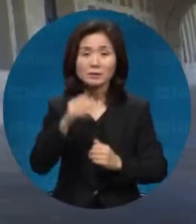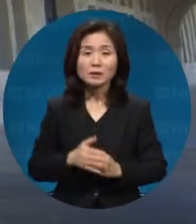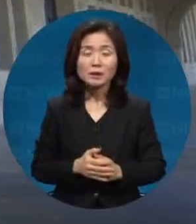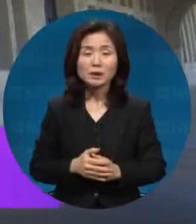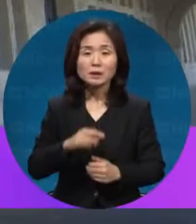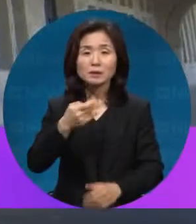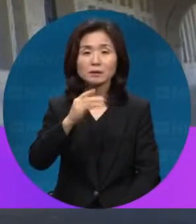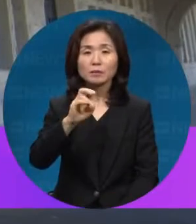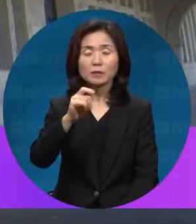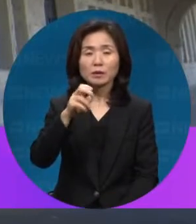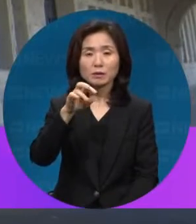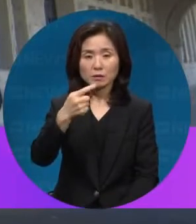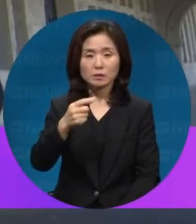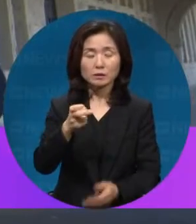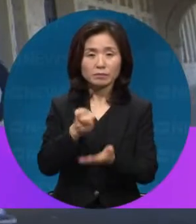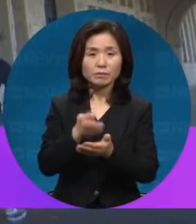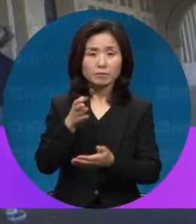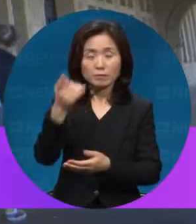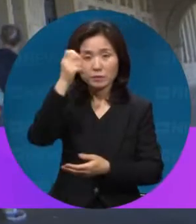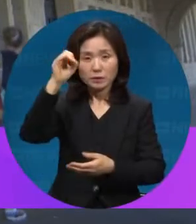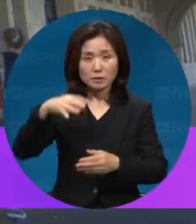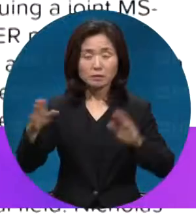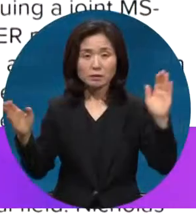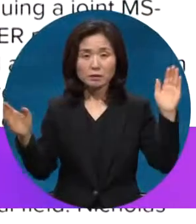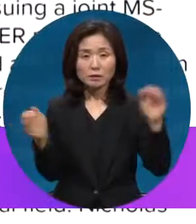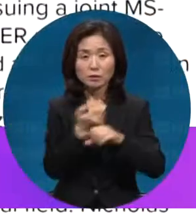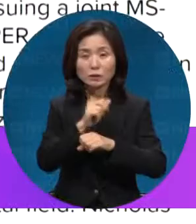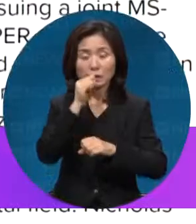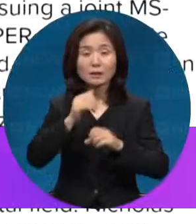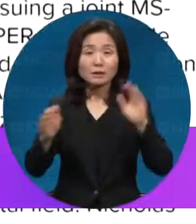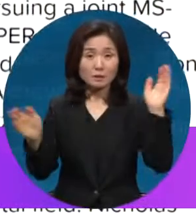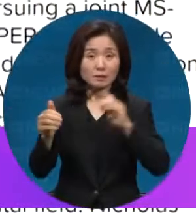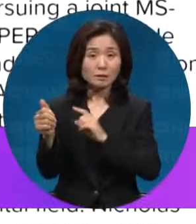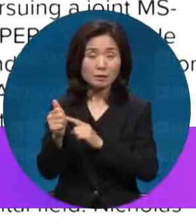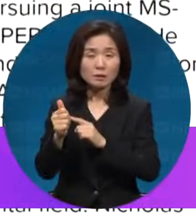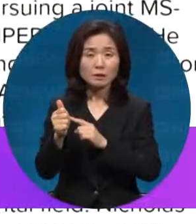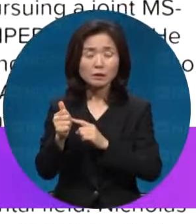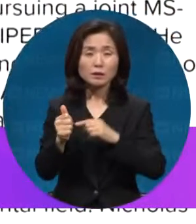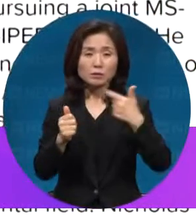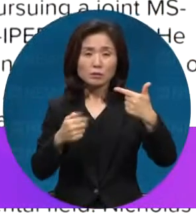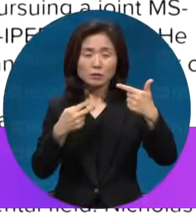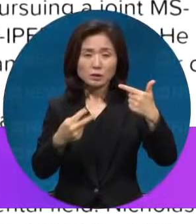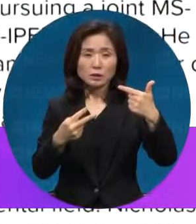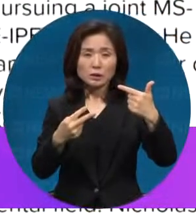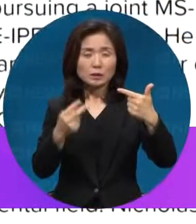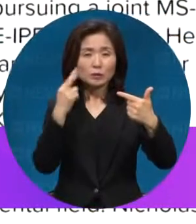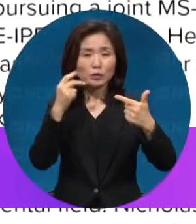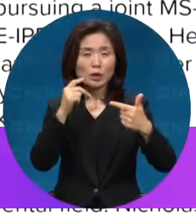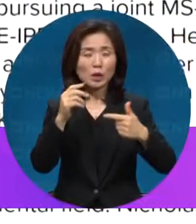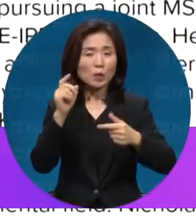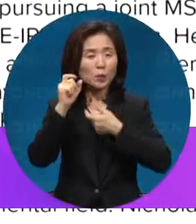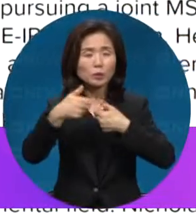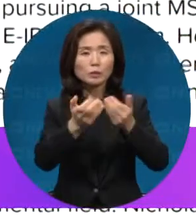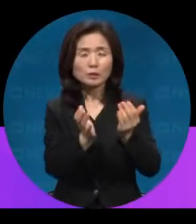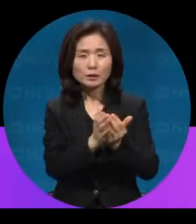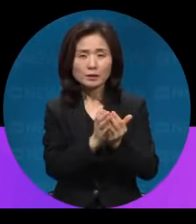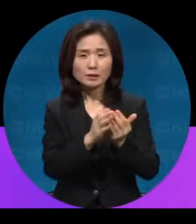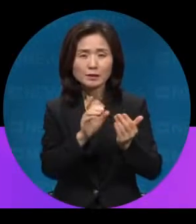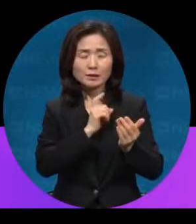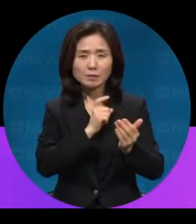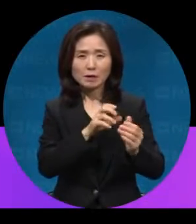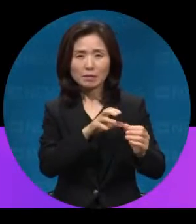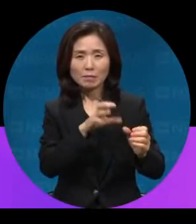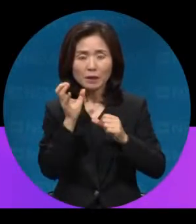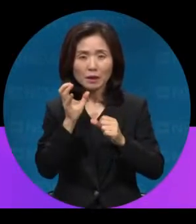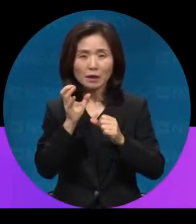스탠퍼드 로스쿨을 다니는 니콜라스 월러스란 학생. 지난 1월 미국의 한 보수단체를 사칭해 폭동을 일으키겠다는 이메일을